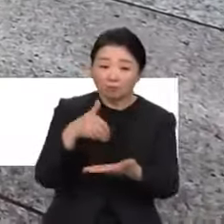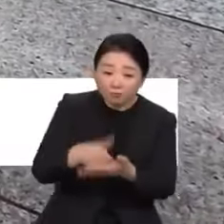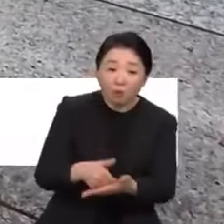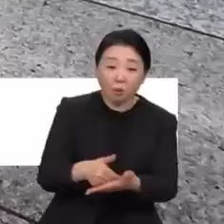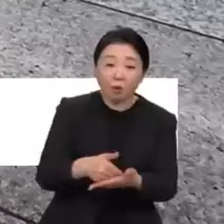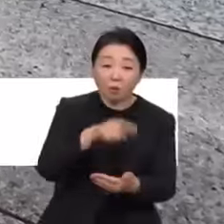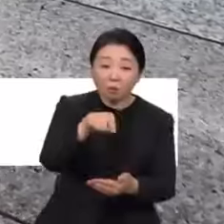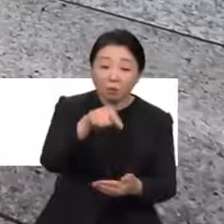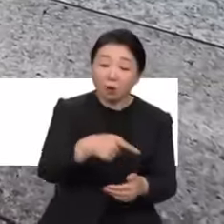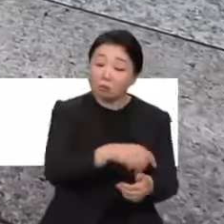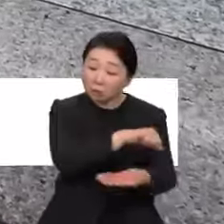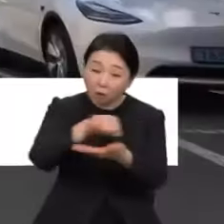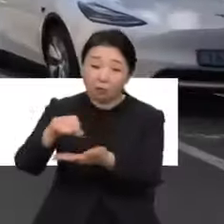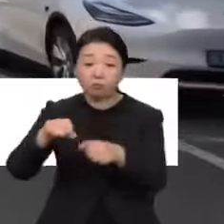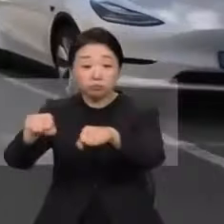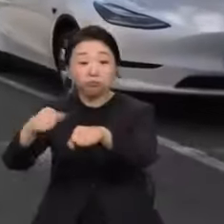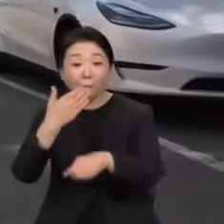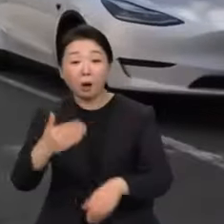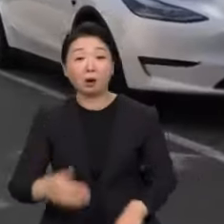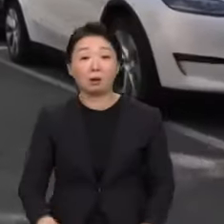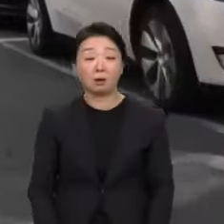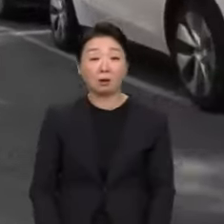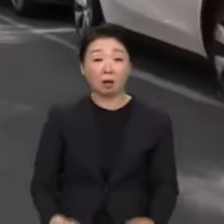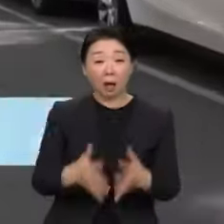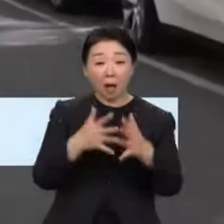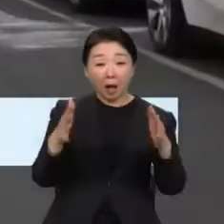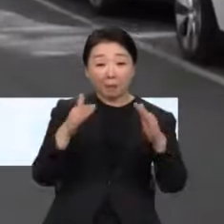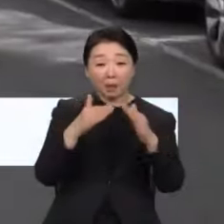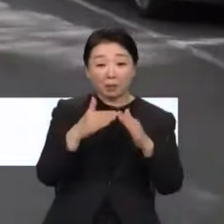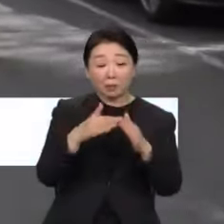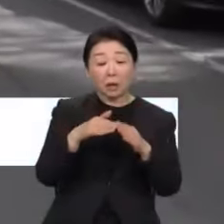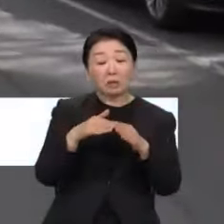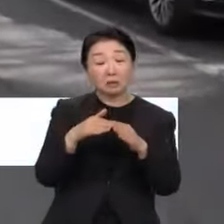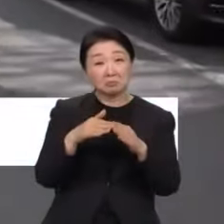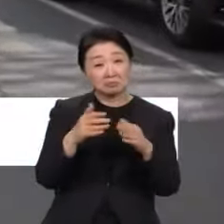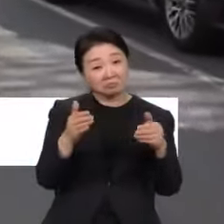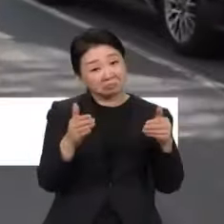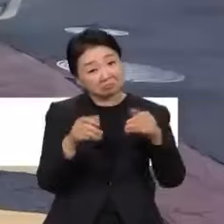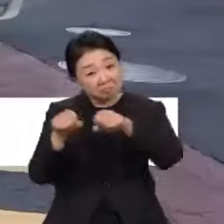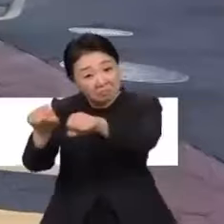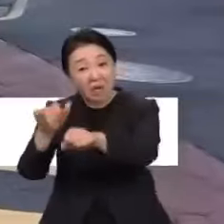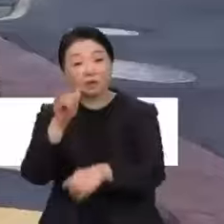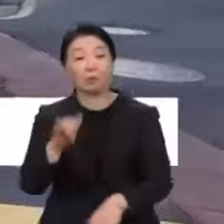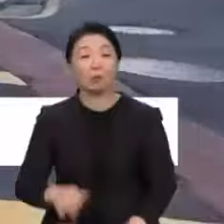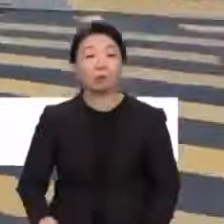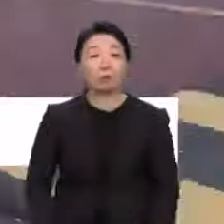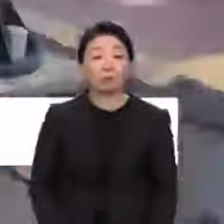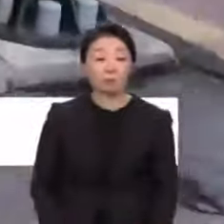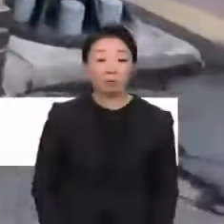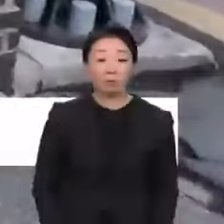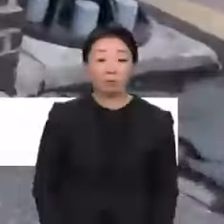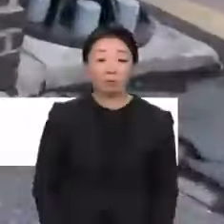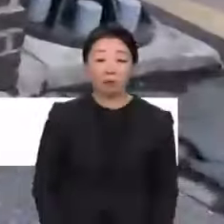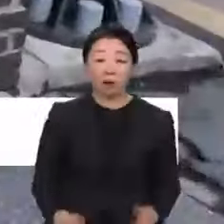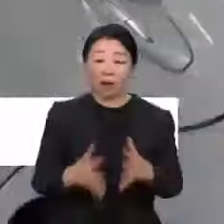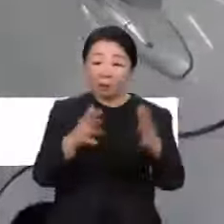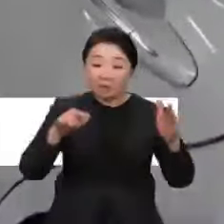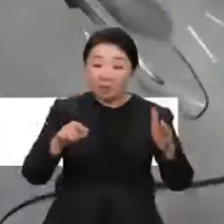여기까지 가지고 오는지. 아파트 집까지 끌고 가는 경우도 많습니다. 단지 앞